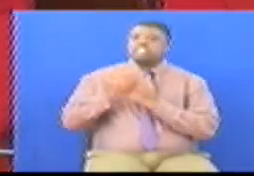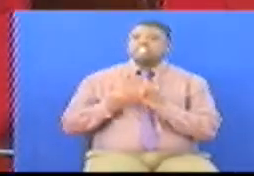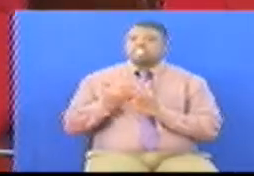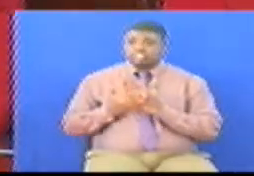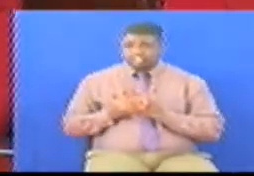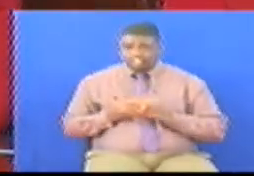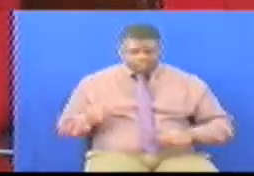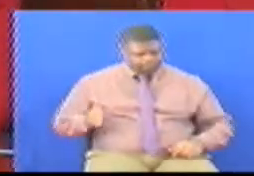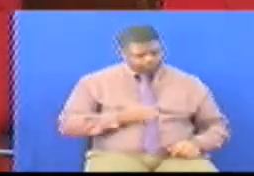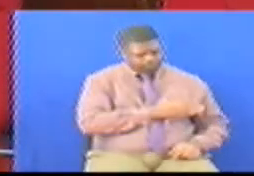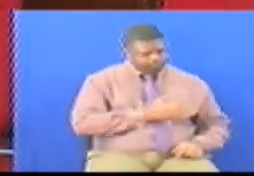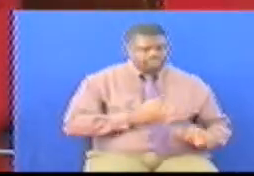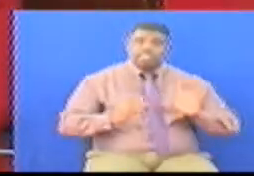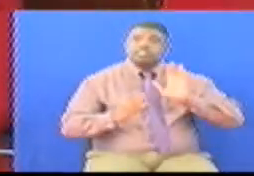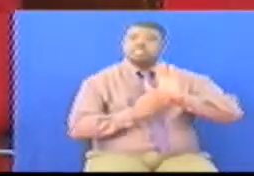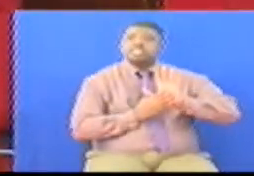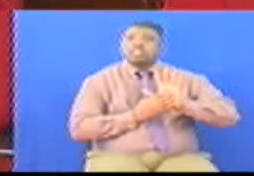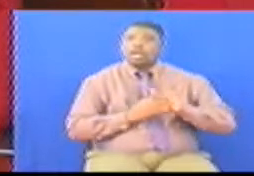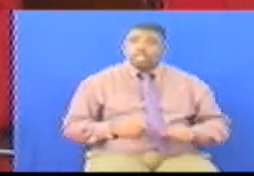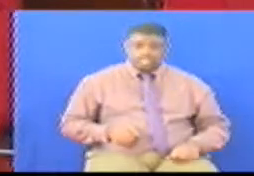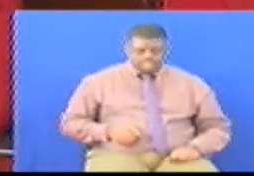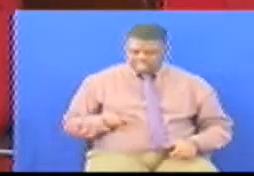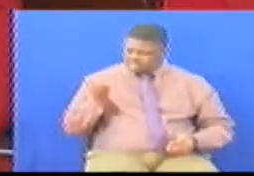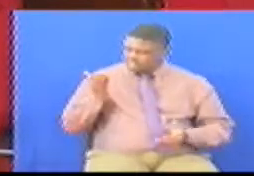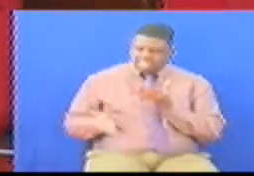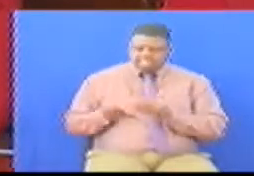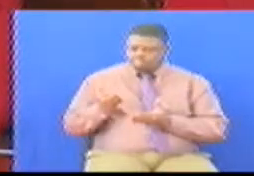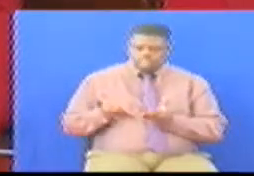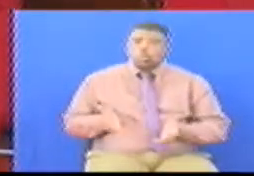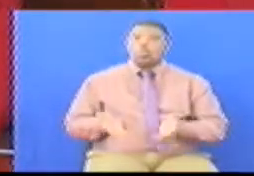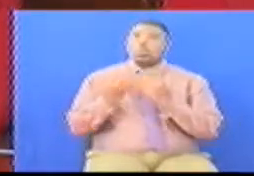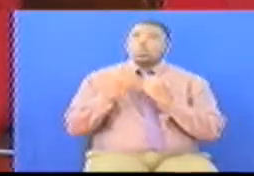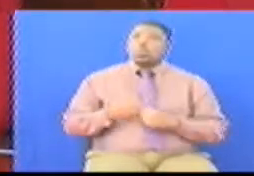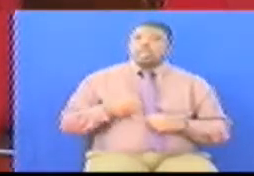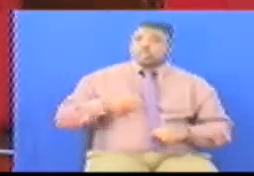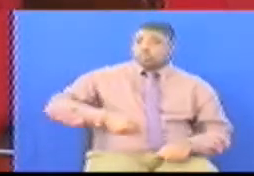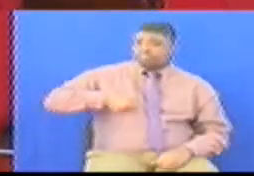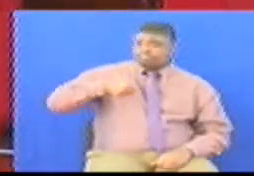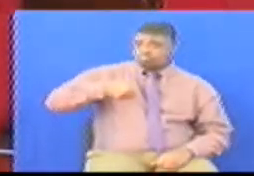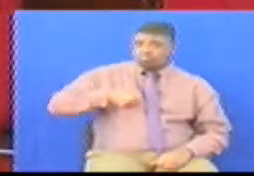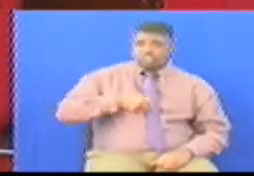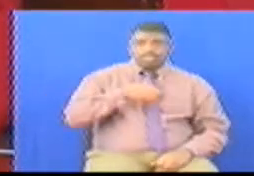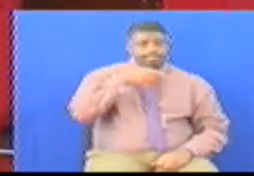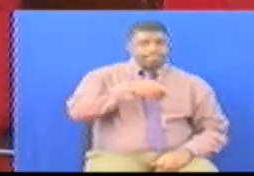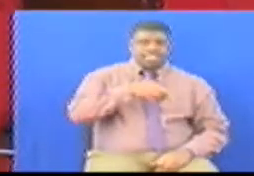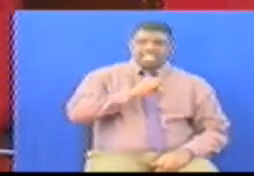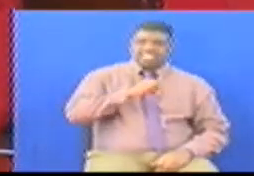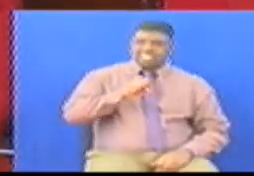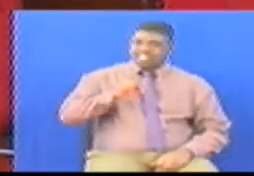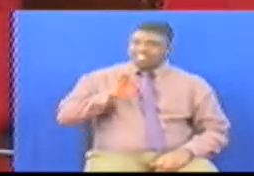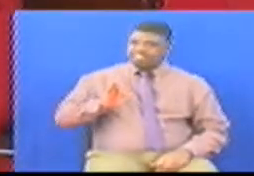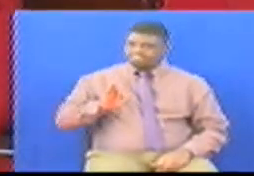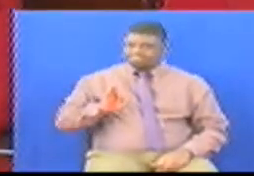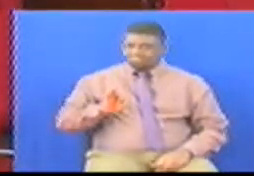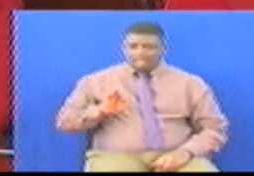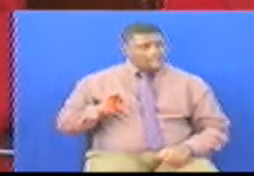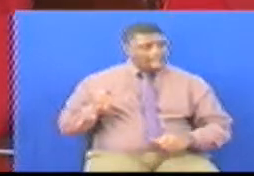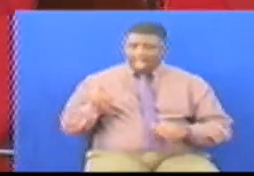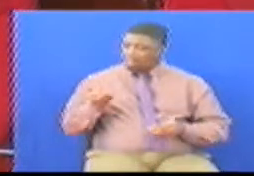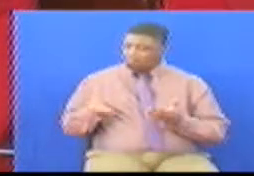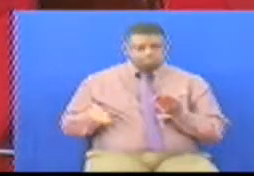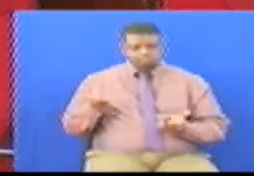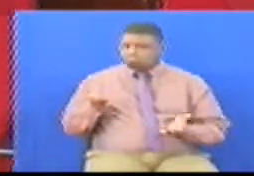9, kutofanyika tathmini ya uwezo wa mfuko wa PSSSF actual valuation. Mheshimiwa